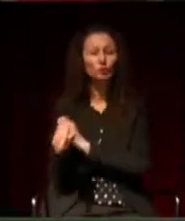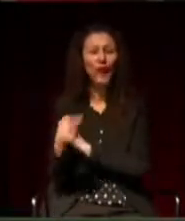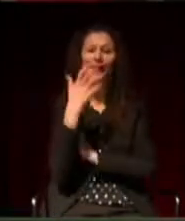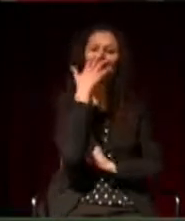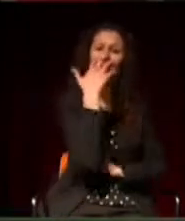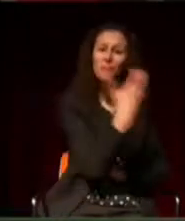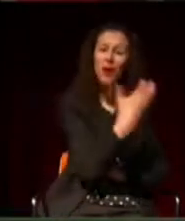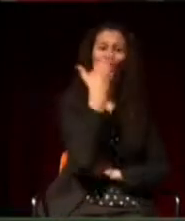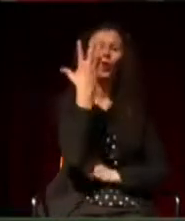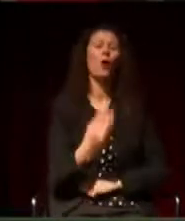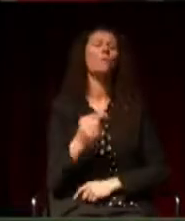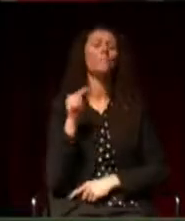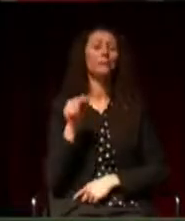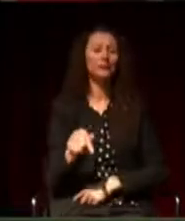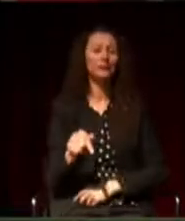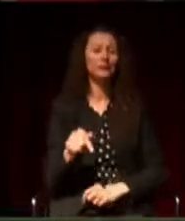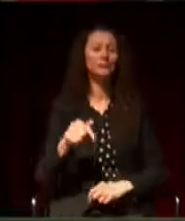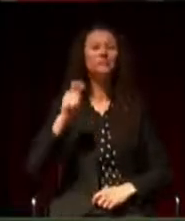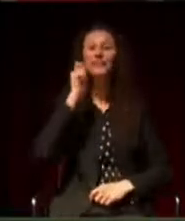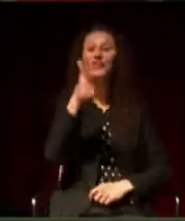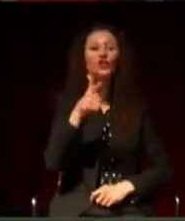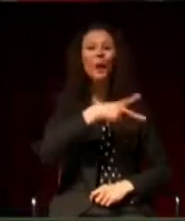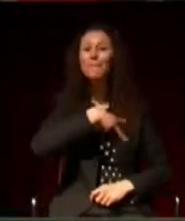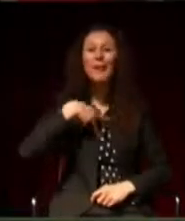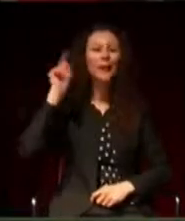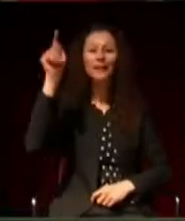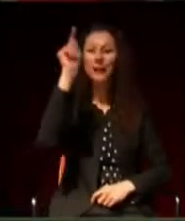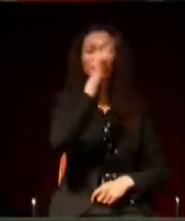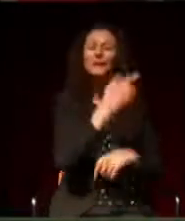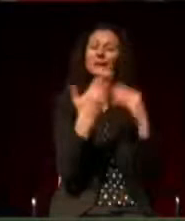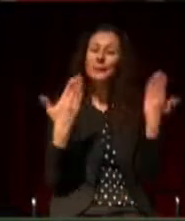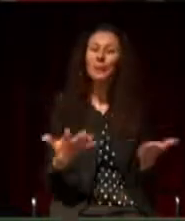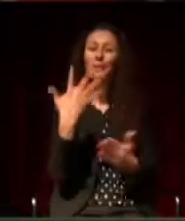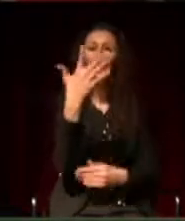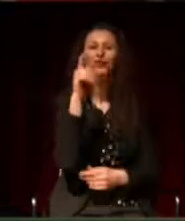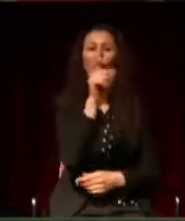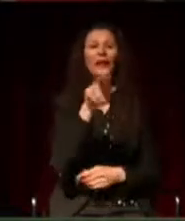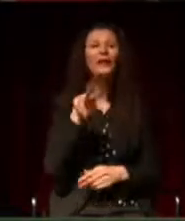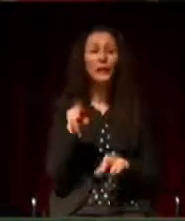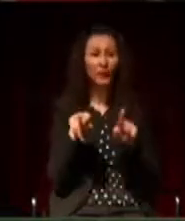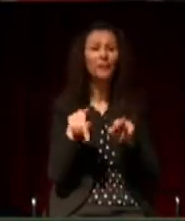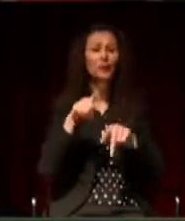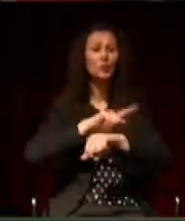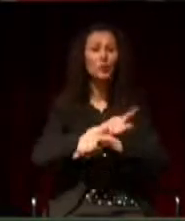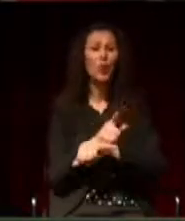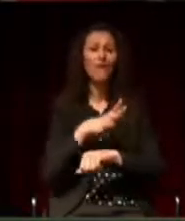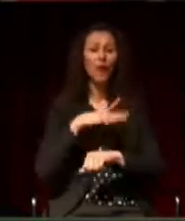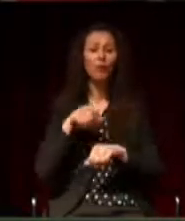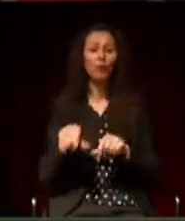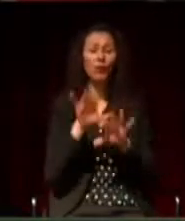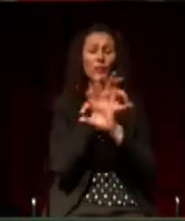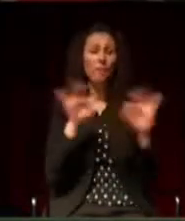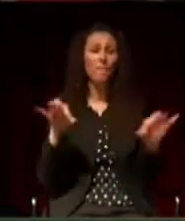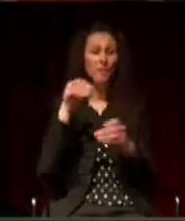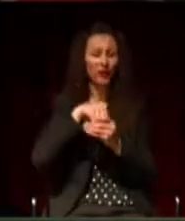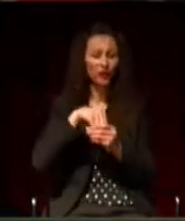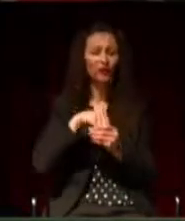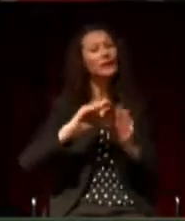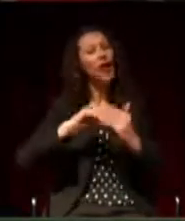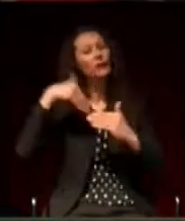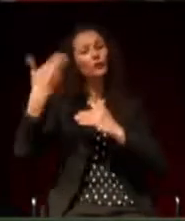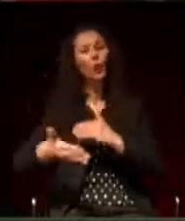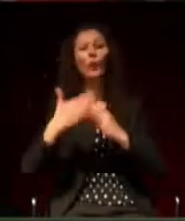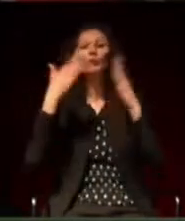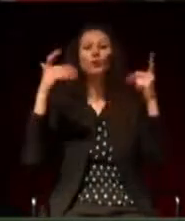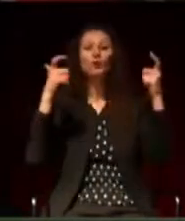imkan sağlayacak olması, ilçe belediyelerimizin tabii ki 5 ay gibi bir süresi var bu çalışmayı tamamlamak için. Daha sonra